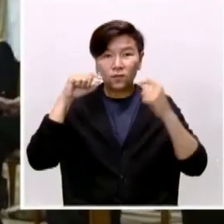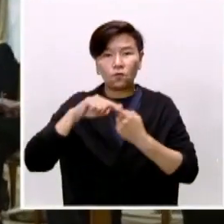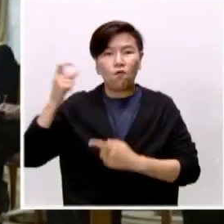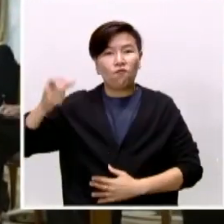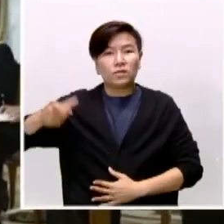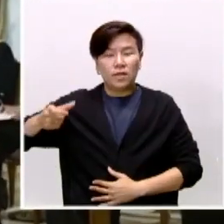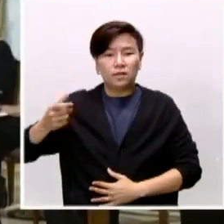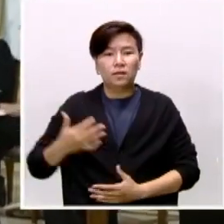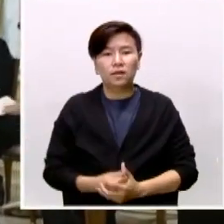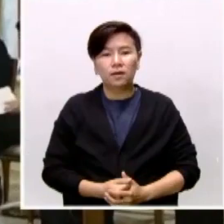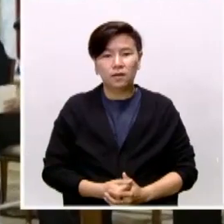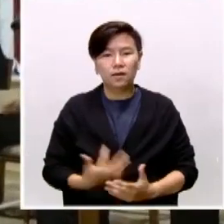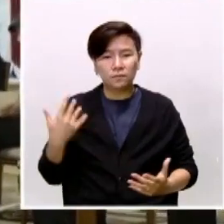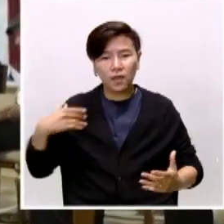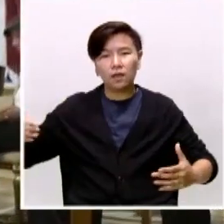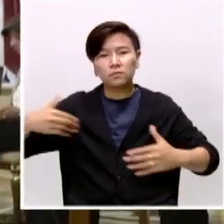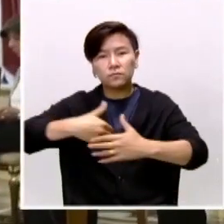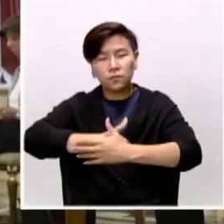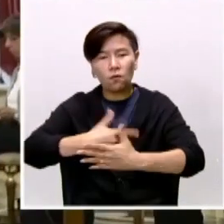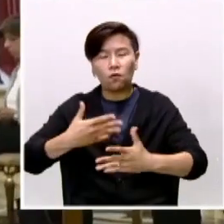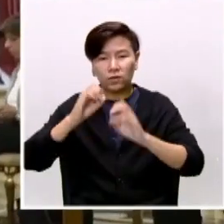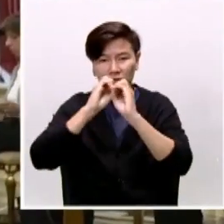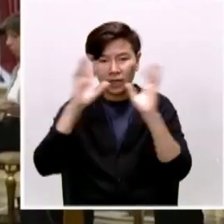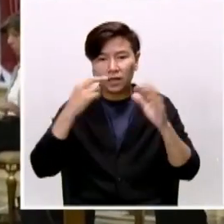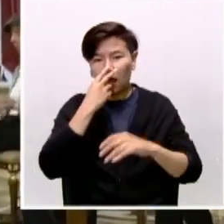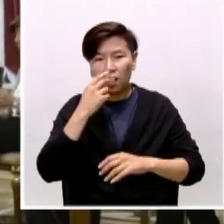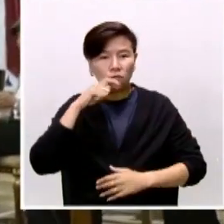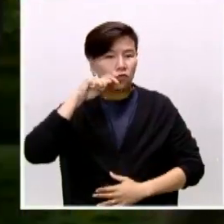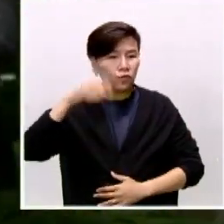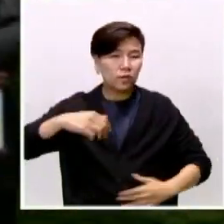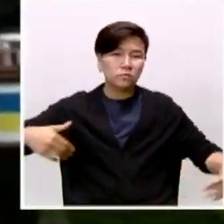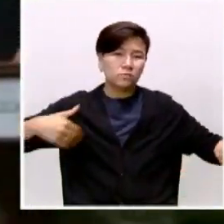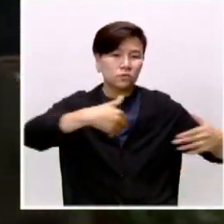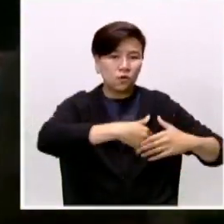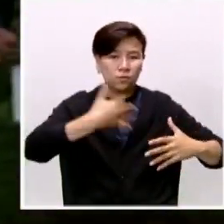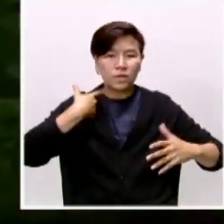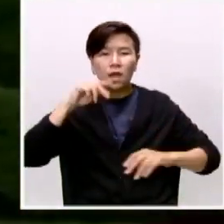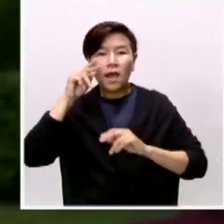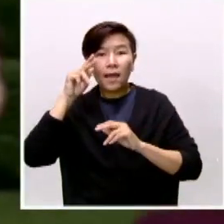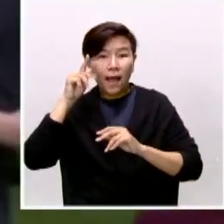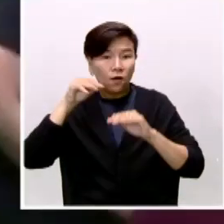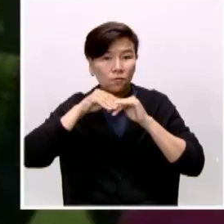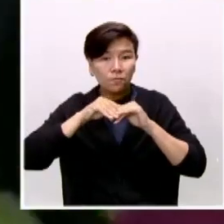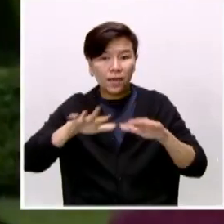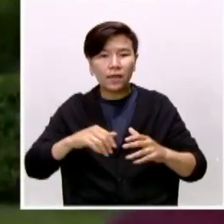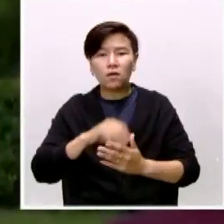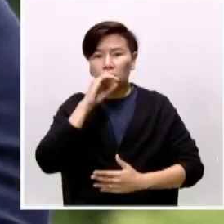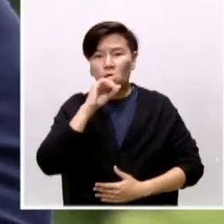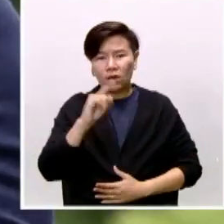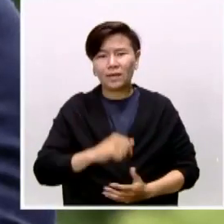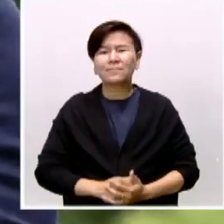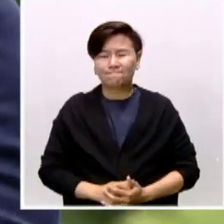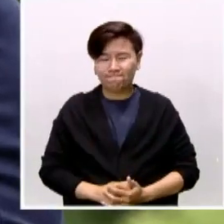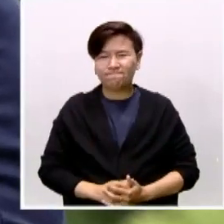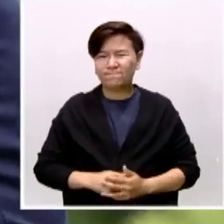ฝรั่งเศสนะคะก็มีภาพสวมกอดกับผู้นำยูเครนแล้วก็มีการแถลงข่าวร่วมกันหลังจากได้หารือกันแล้วให้สัญญาว่าจะส่งปืน